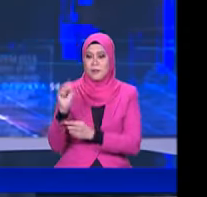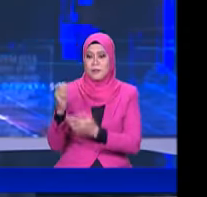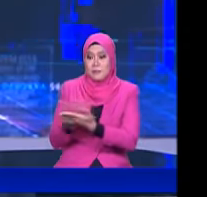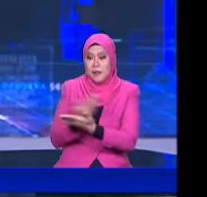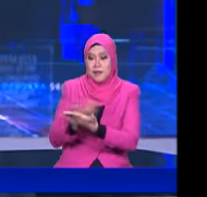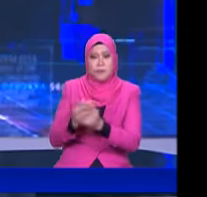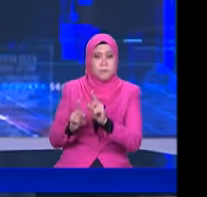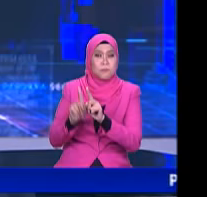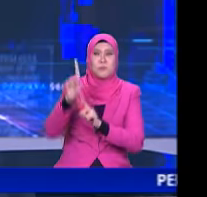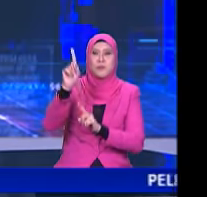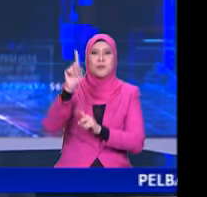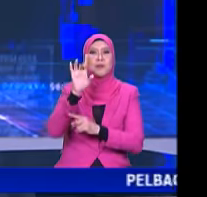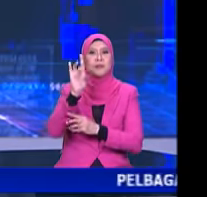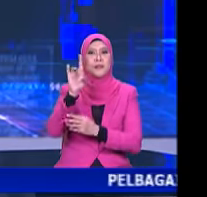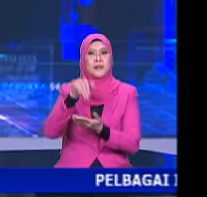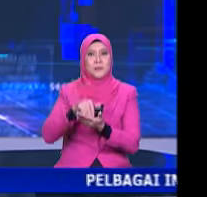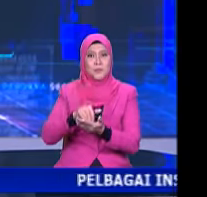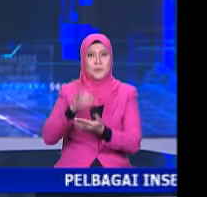ini melonjak kepada